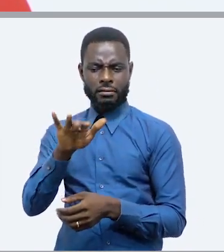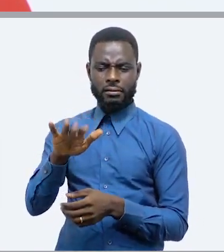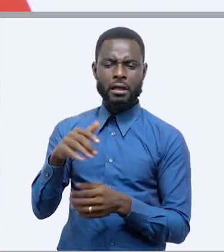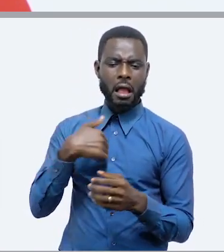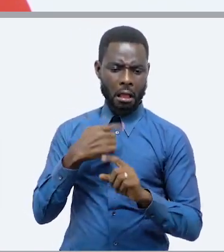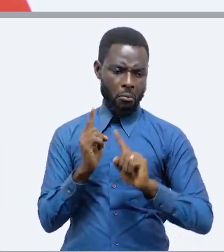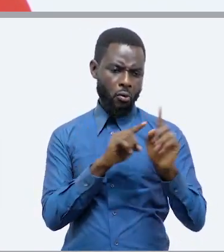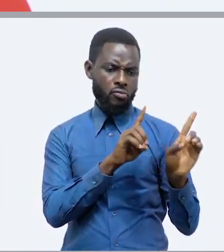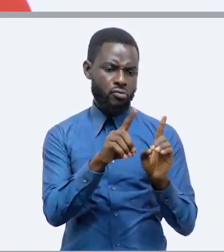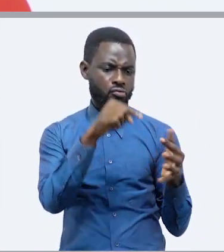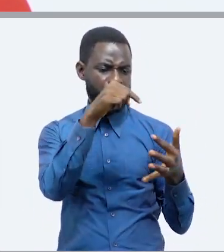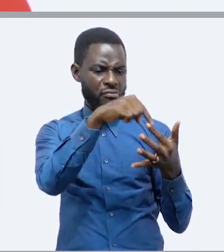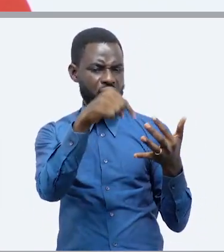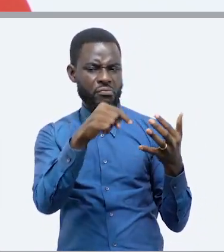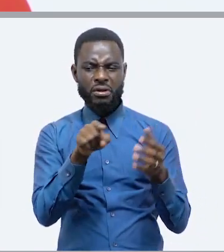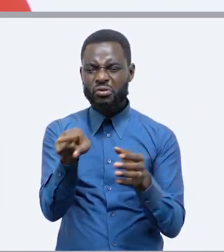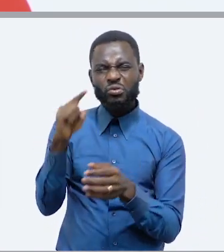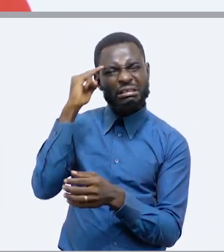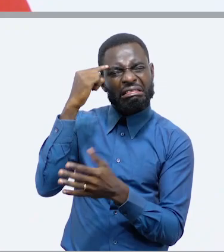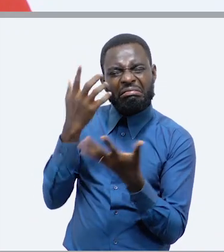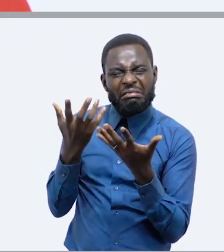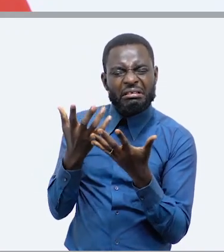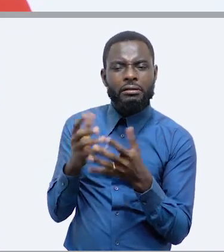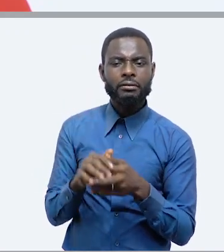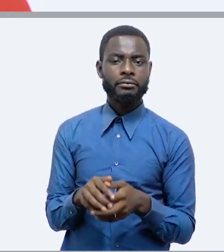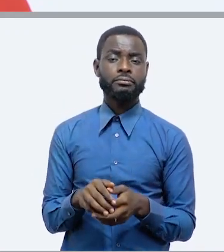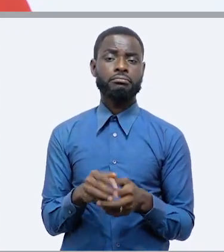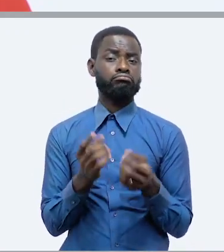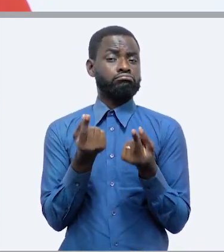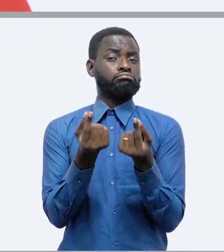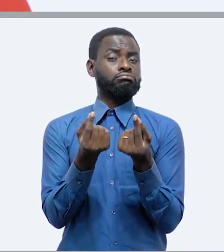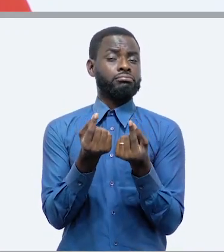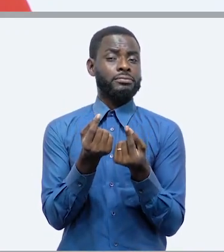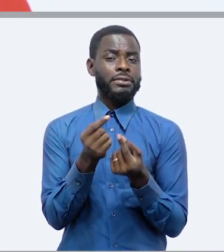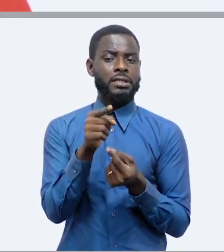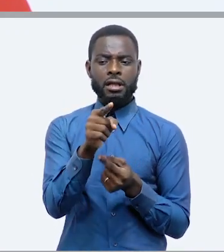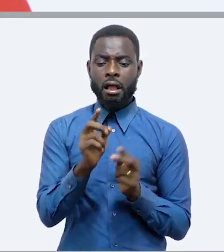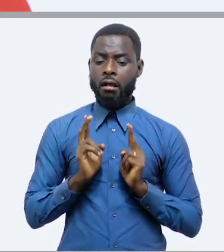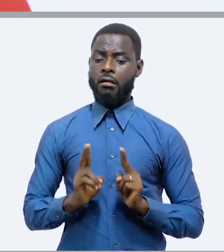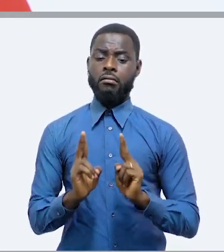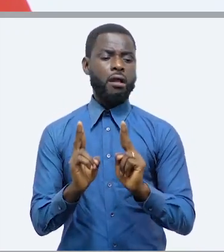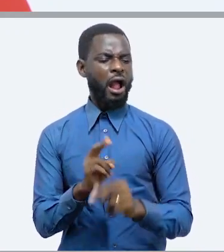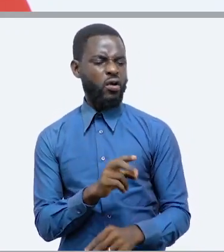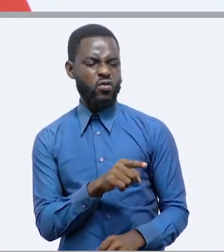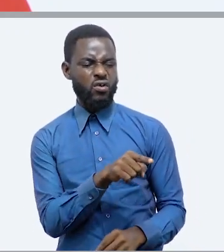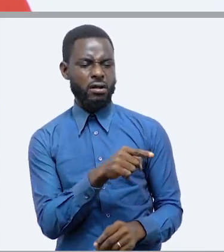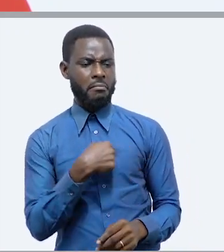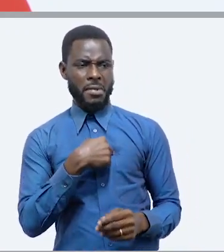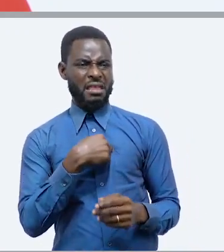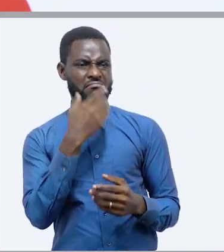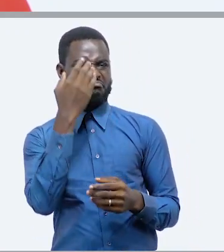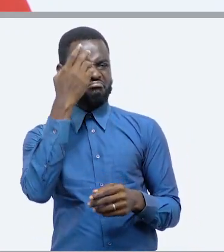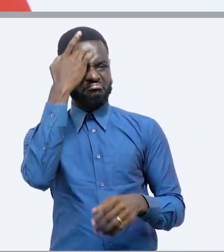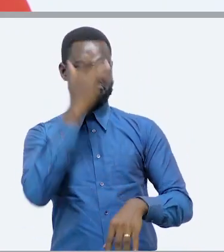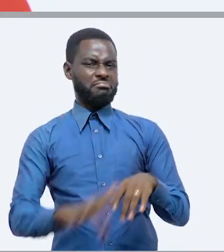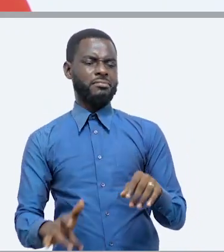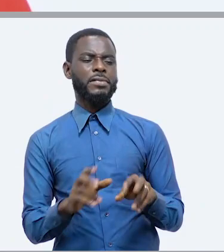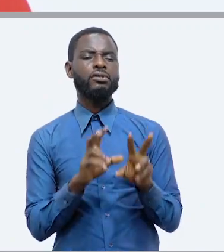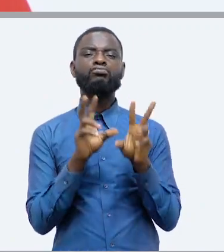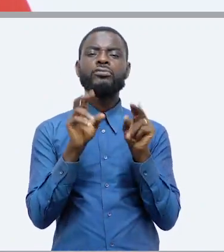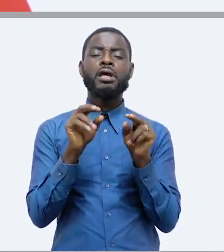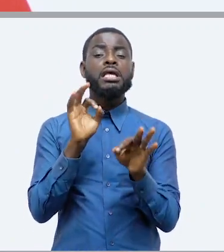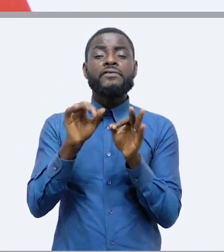ni mabomo den, ni kebo akpe, lo matrabu, kechon susu mo, ji oti. Ifi obe inha